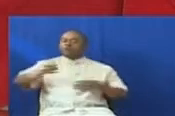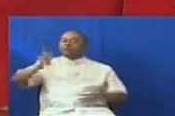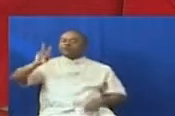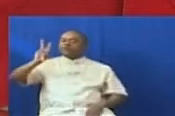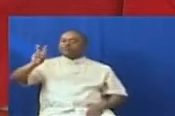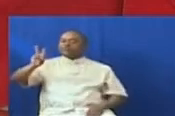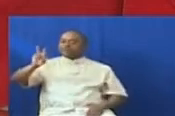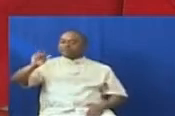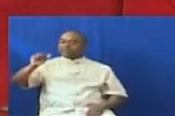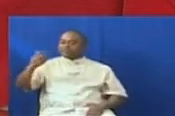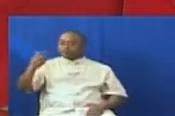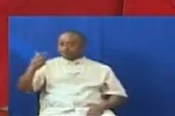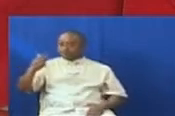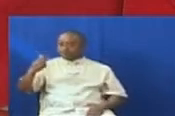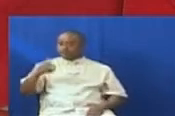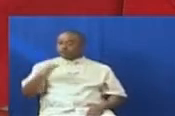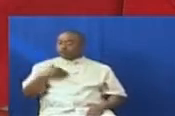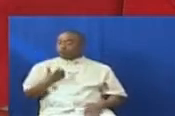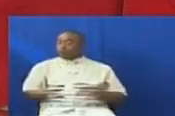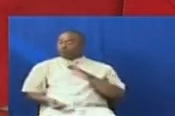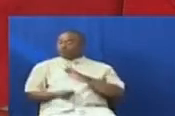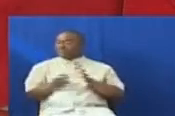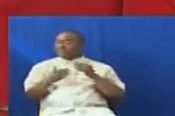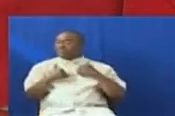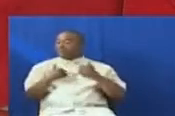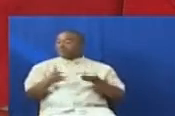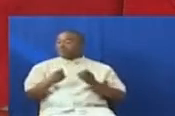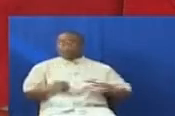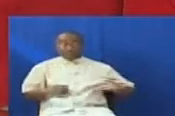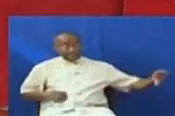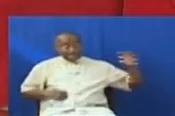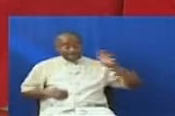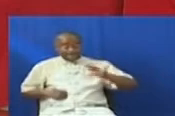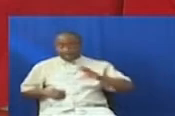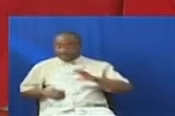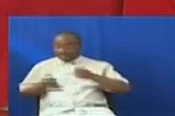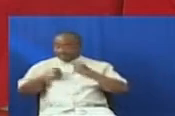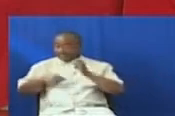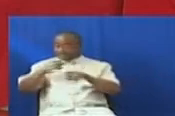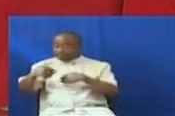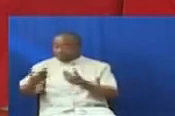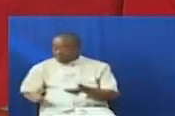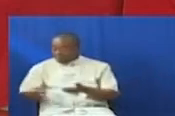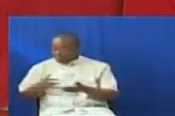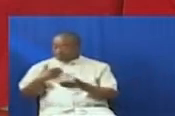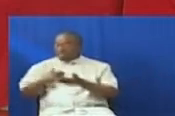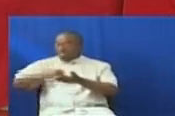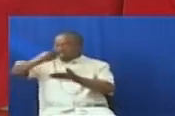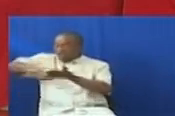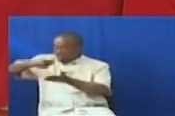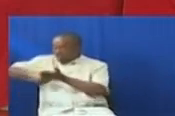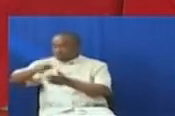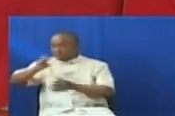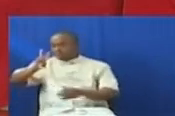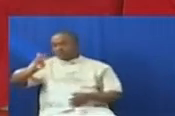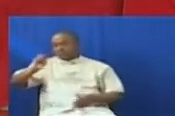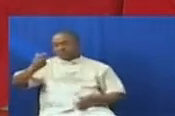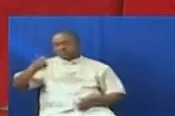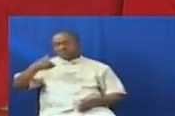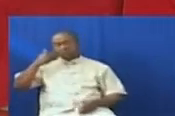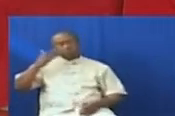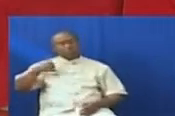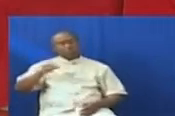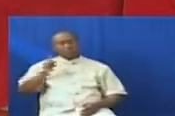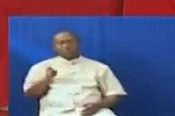ili tuondokane na hii changamoto ya CAG kila wakati atakuja na hii hoja